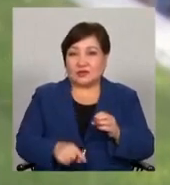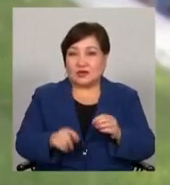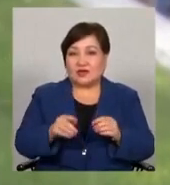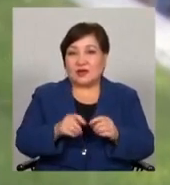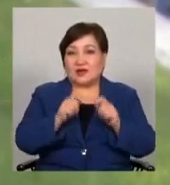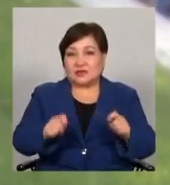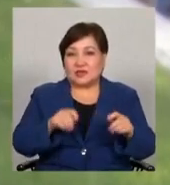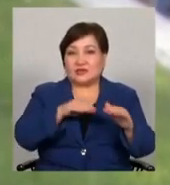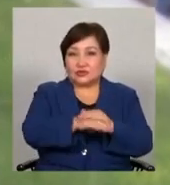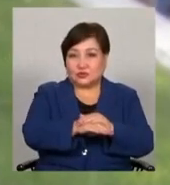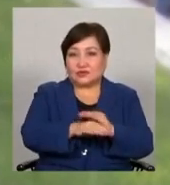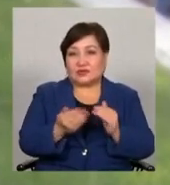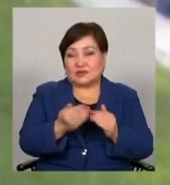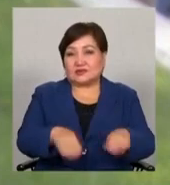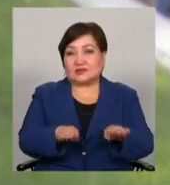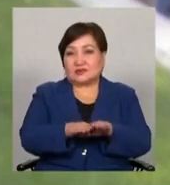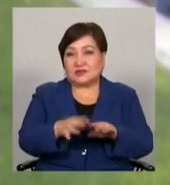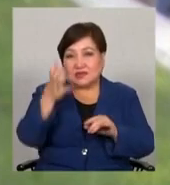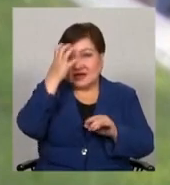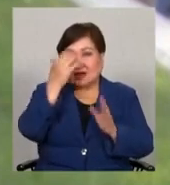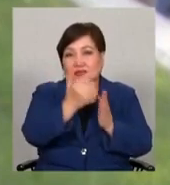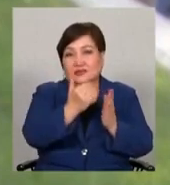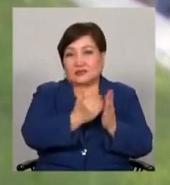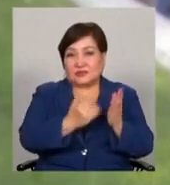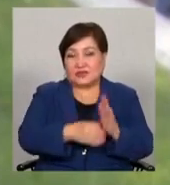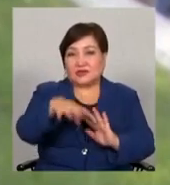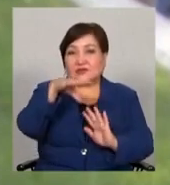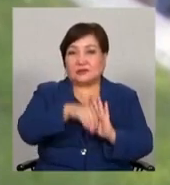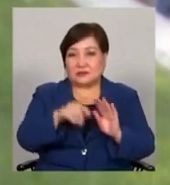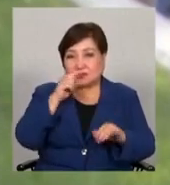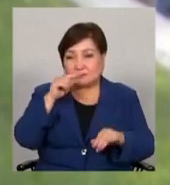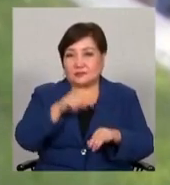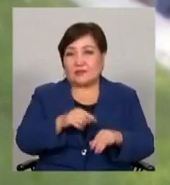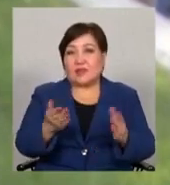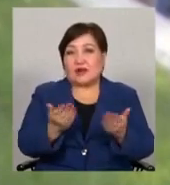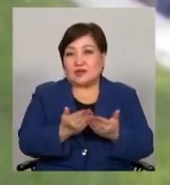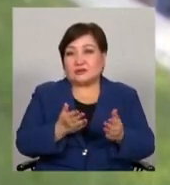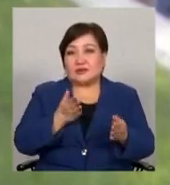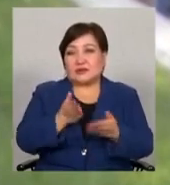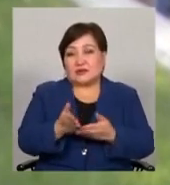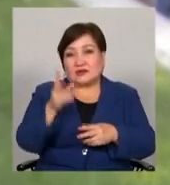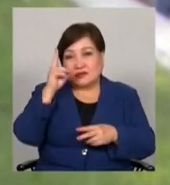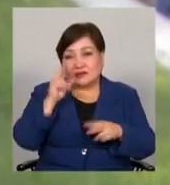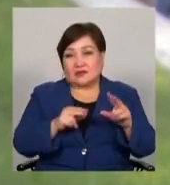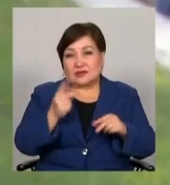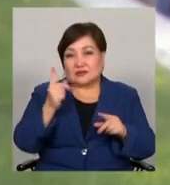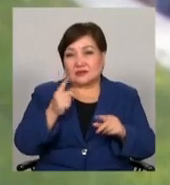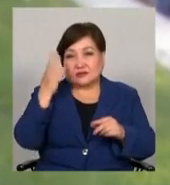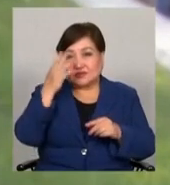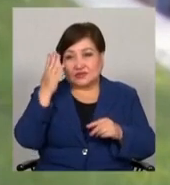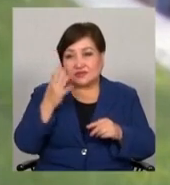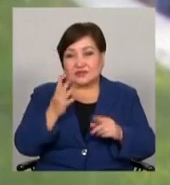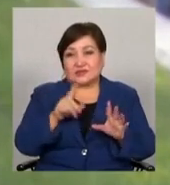қазір бұғаттаулы, тіпті қара тізімге де ілініп кеткен. Ендігі бар үміті Атымтай жомарт азаматтар мен құзырлы